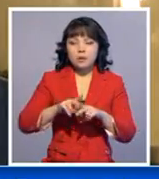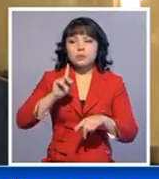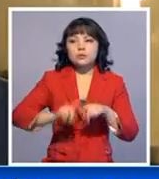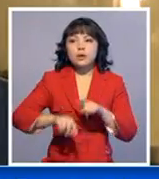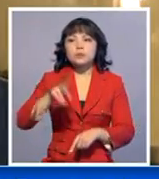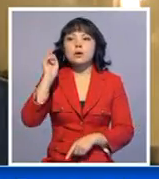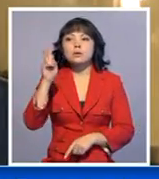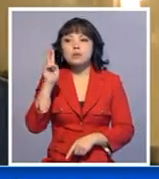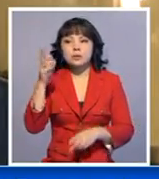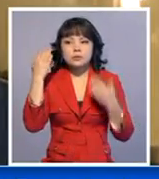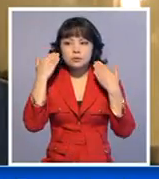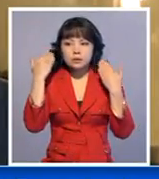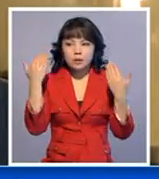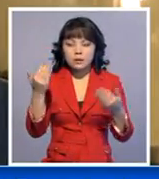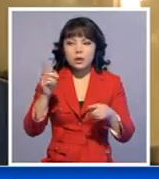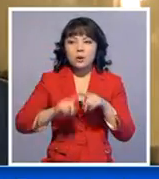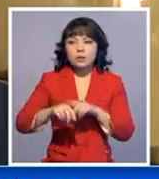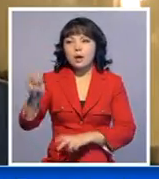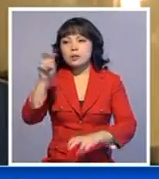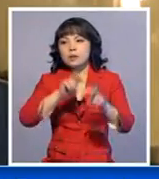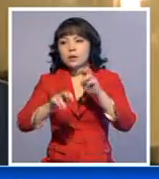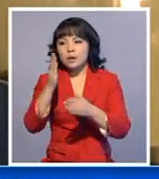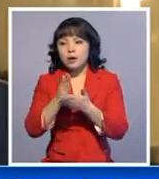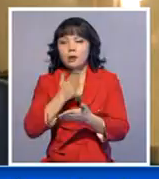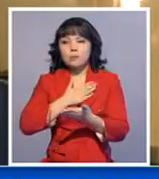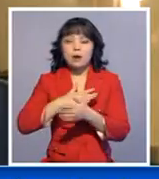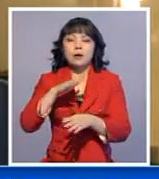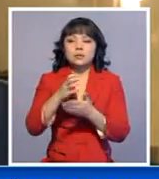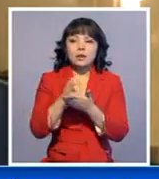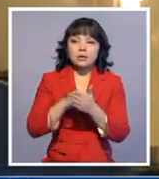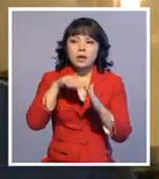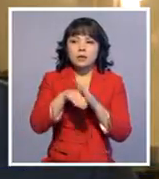туысқандарынан бастап іздей бастаймыз. Бәрін. Ал так біздің базада болса бірден анықтар едік.